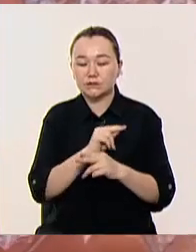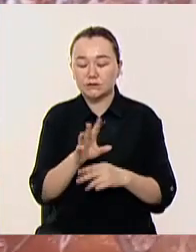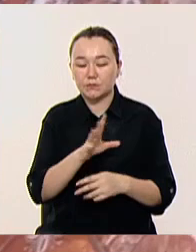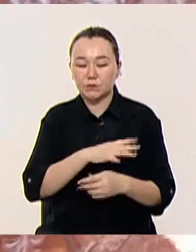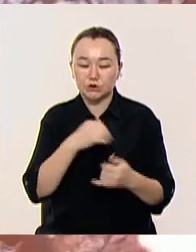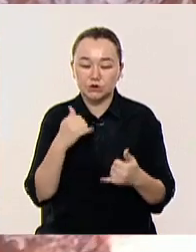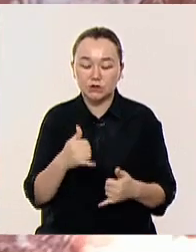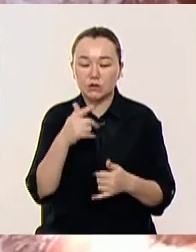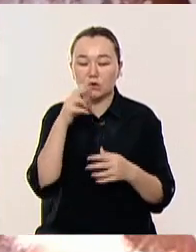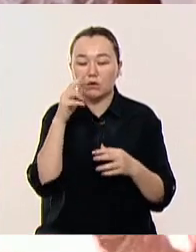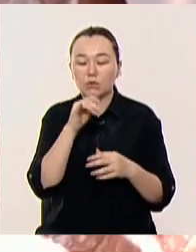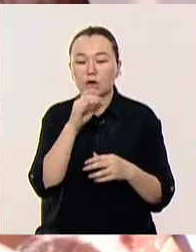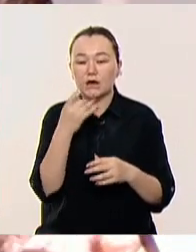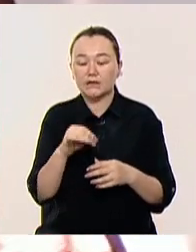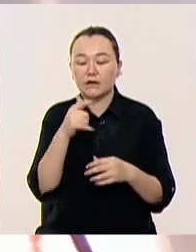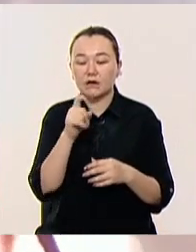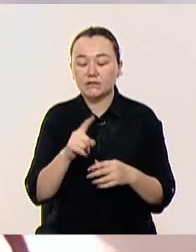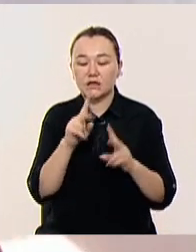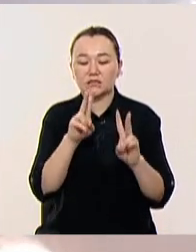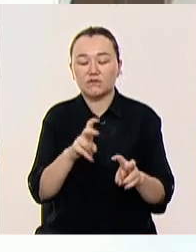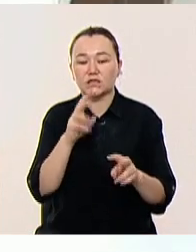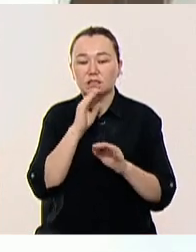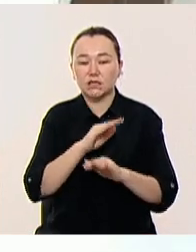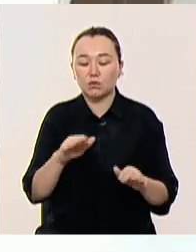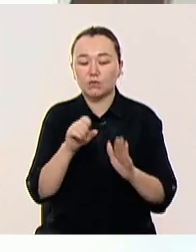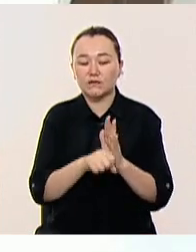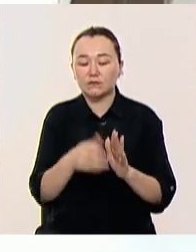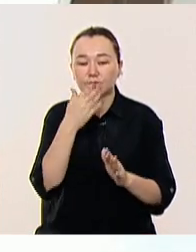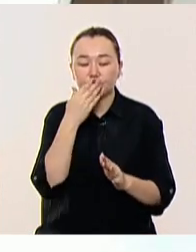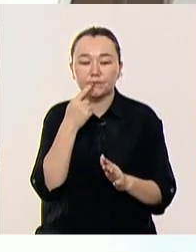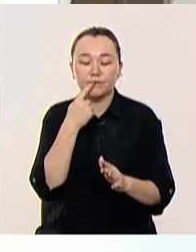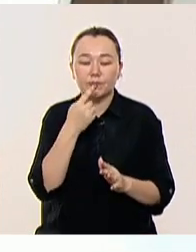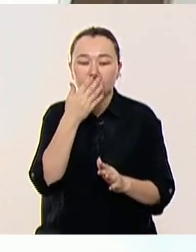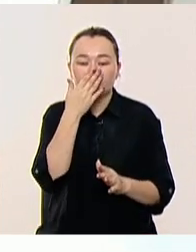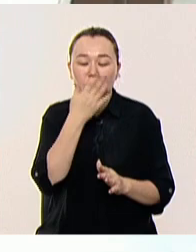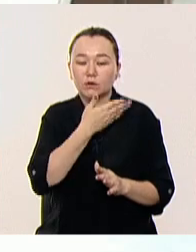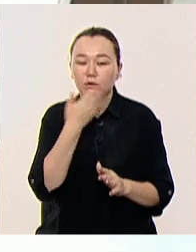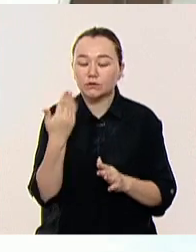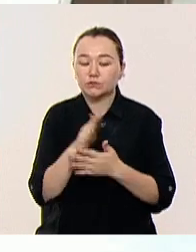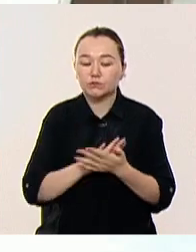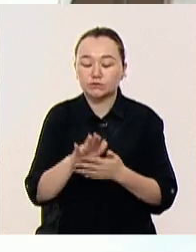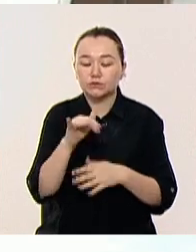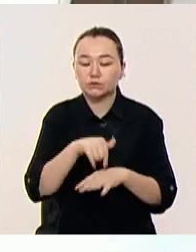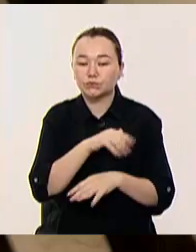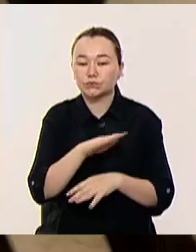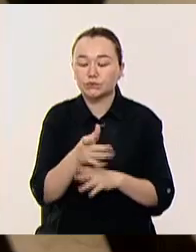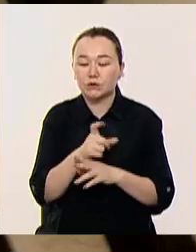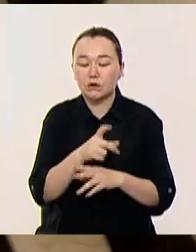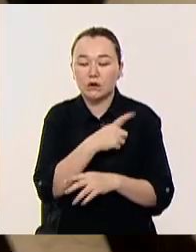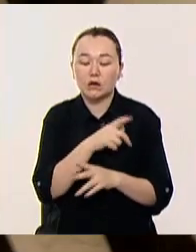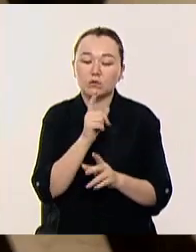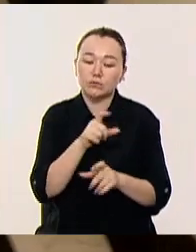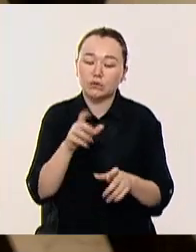Угарный газ часто называют «тихим убийцей». У него нет вкуса, цвета и запаха. По словам спасателей, часто горожане халатно относятся